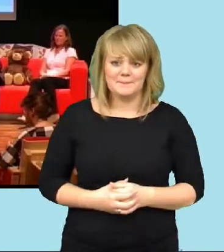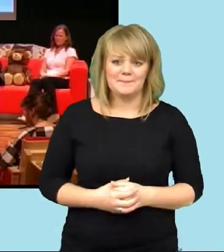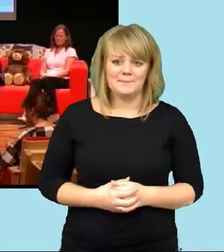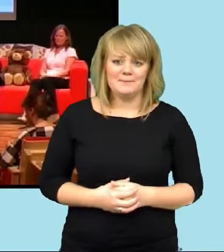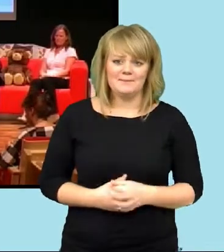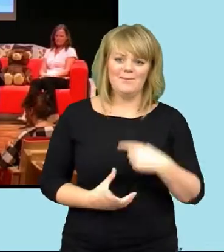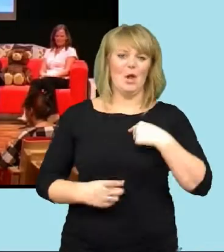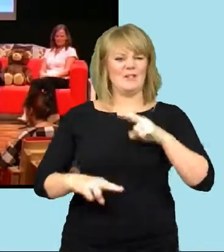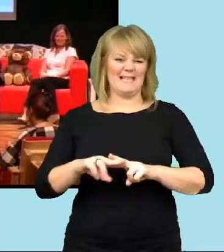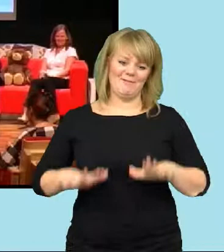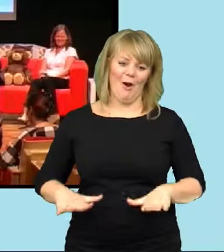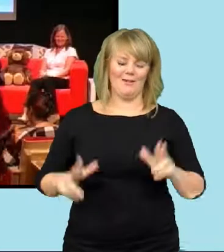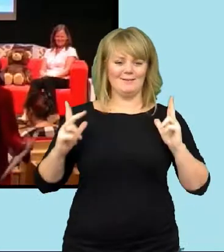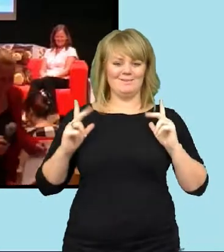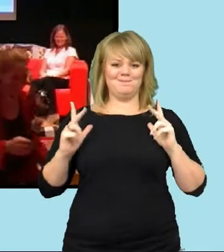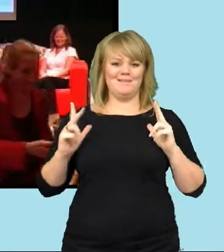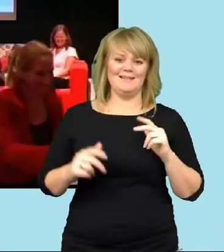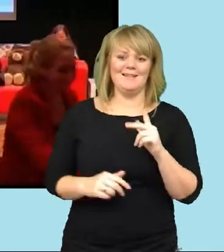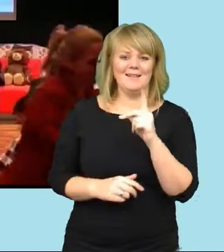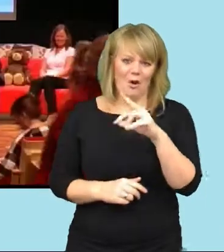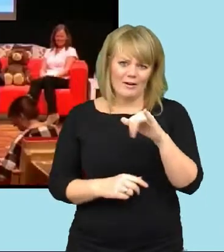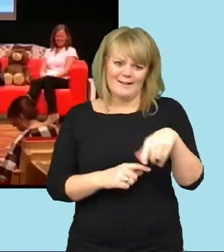bara sitter här. Jag springer så gärna.